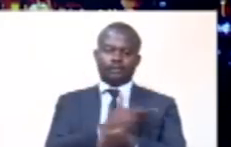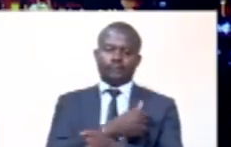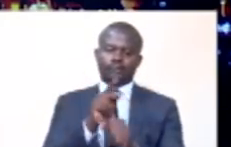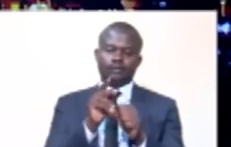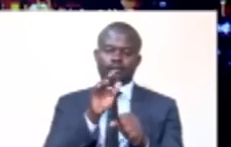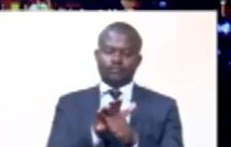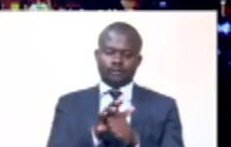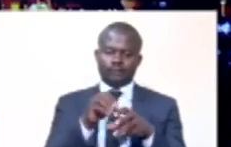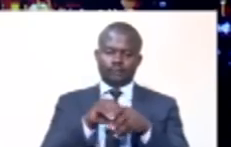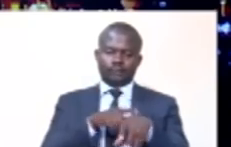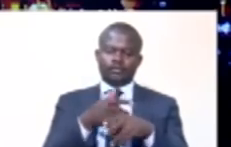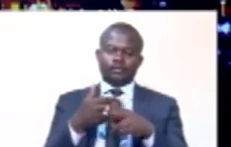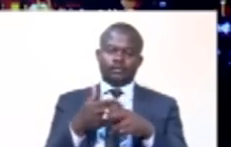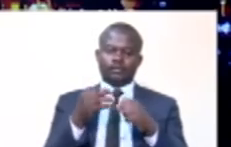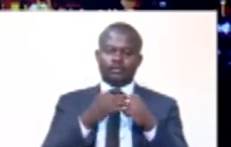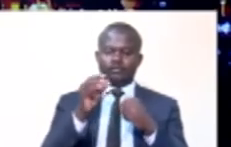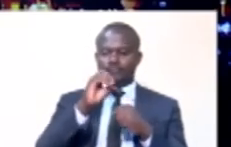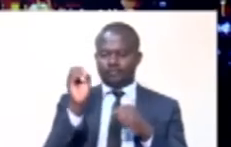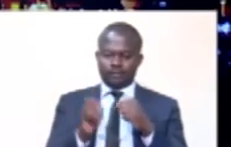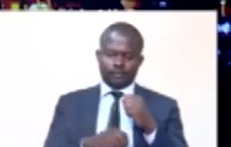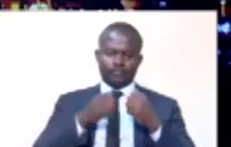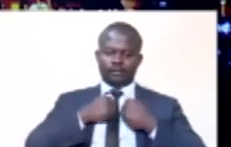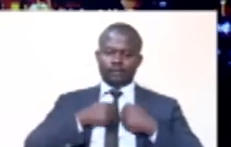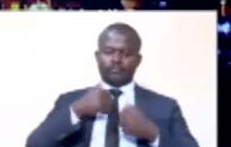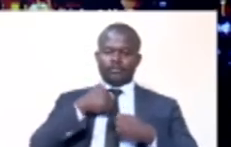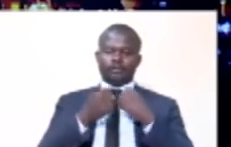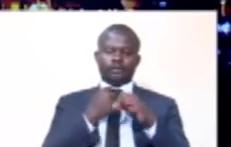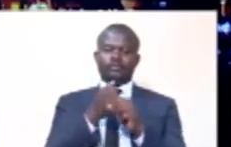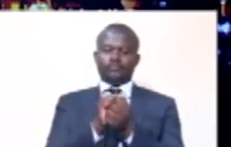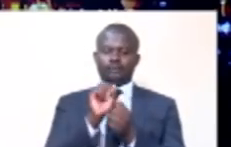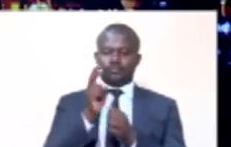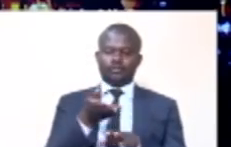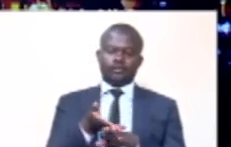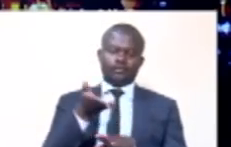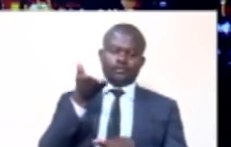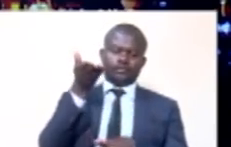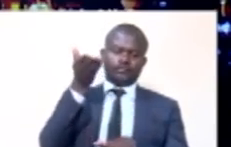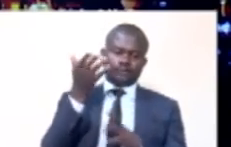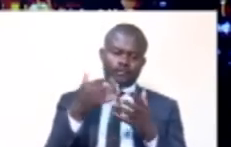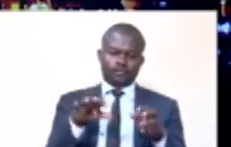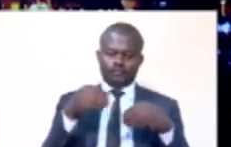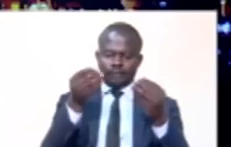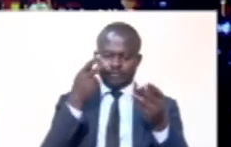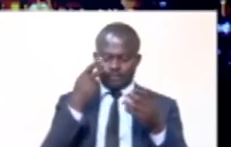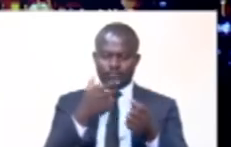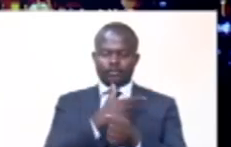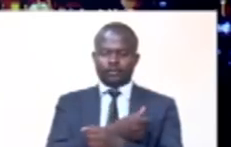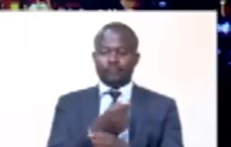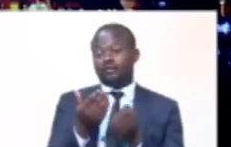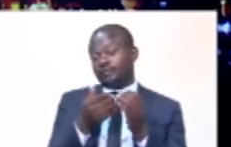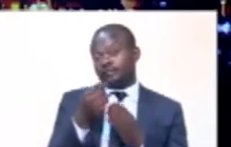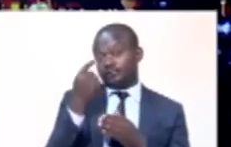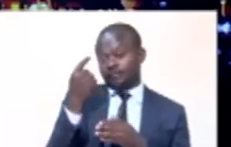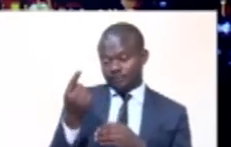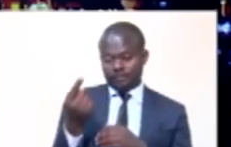benshi. Ni mu gihe 80% by'abaturarwanda bafite kuva ku myaka 12 kuzamura bamaze kubona byibura dozi imwe y'urukingo rwa